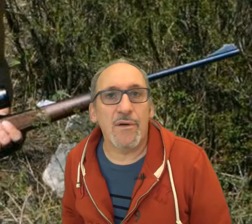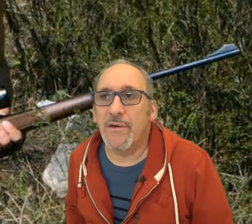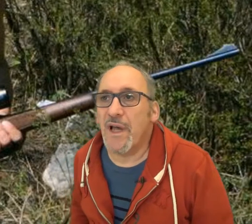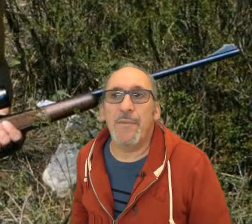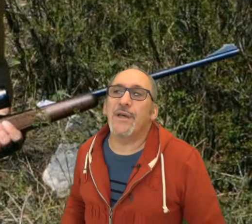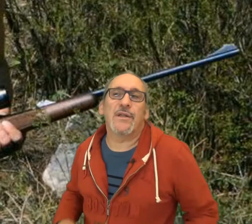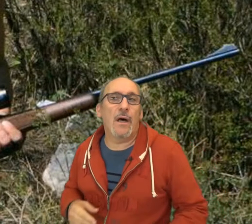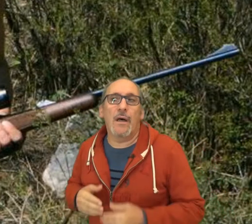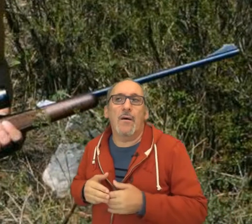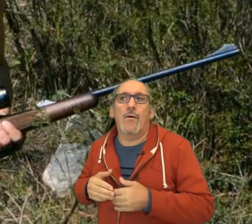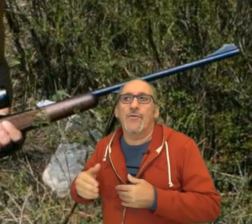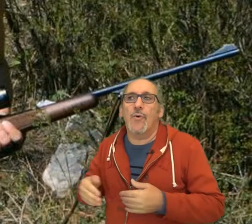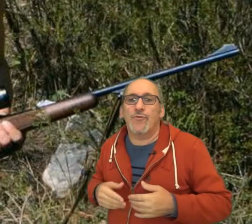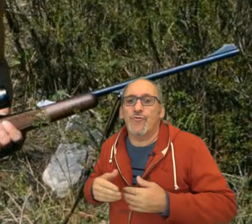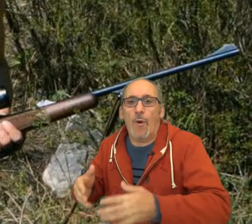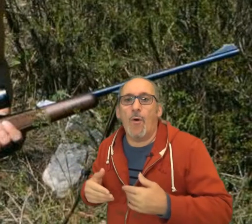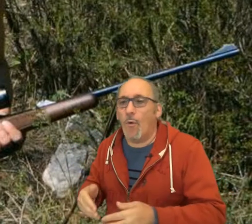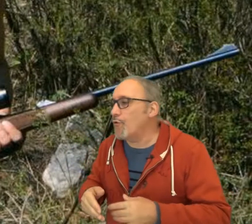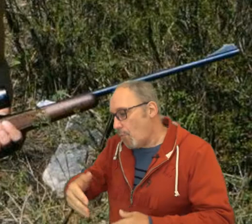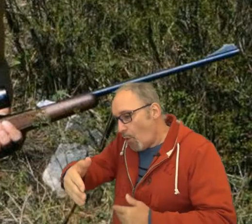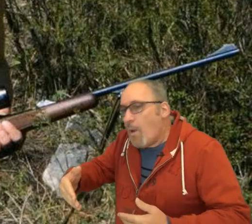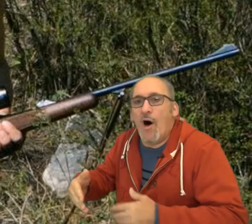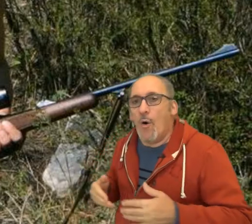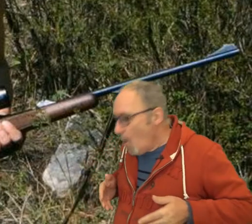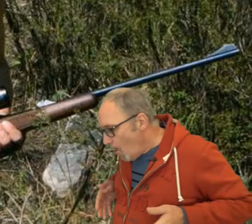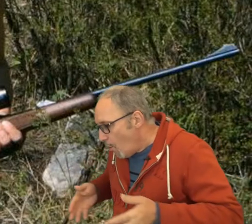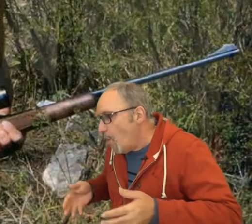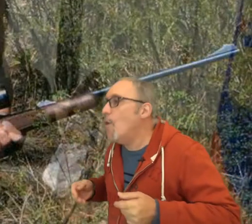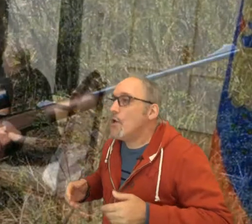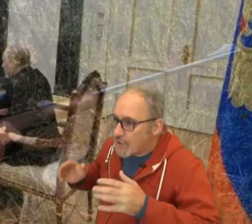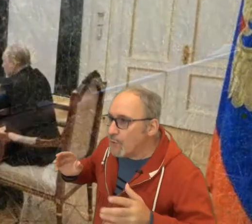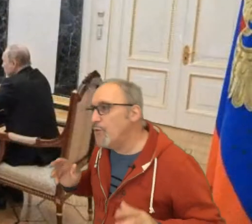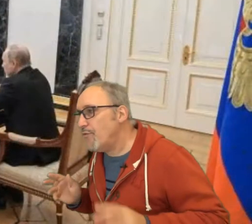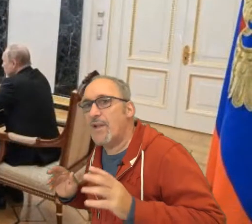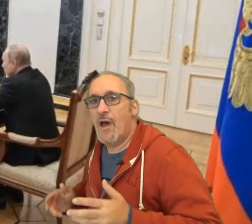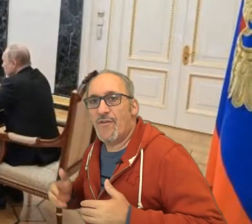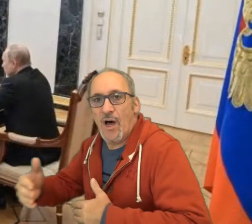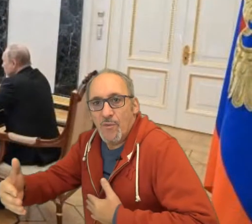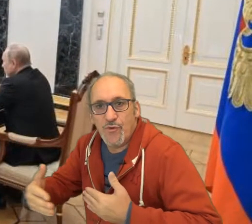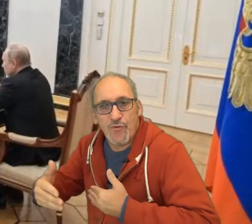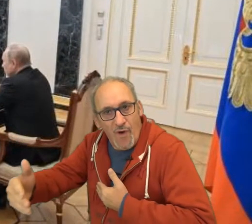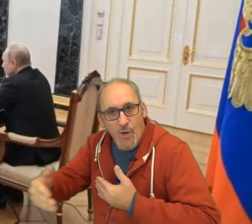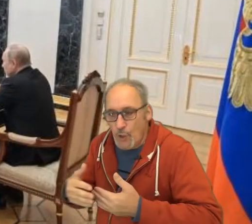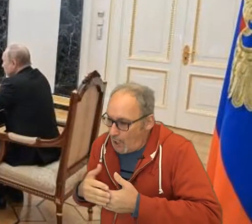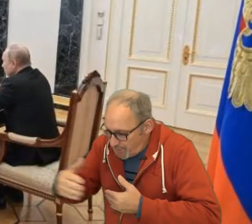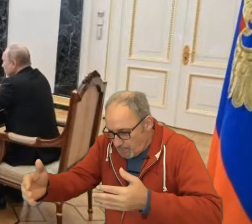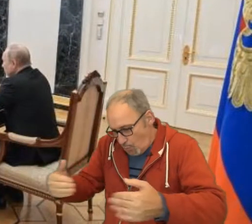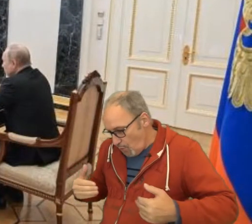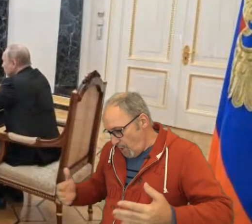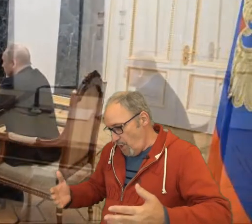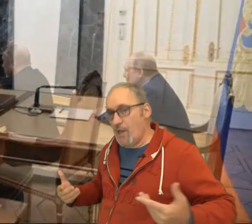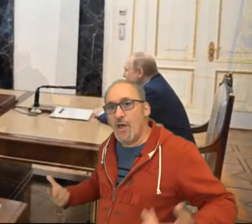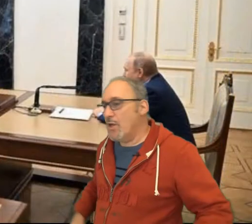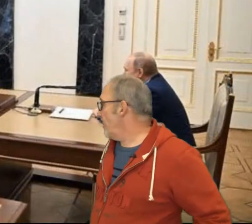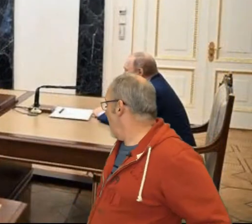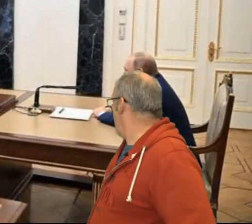Poutine, attends, c'est un mec qui est très, tu vois, tu le rencontres, bon, bah, salut, Vladimir. Enfin, tu vois, quoi, il est assez, bon,